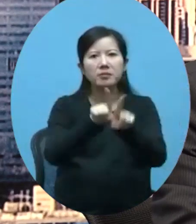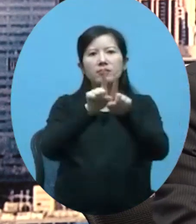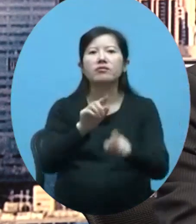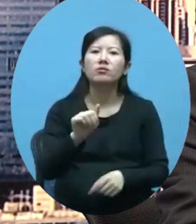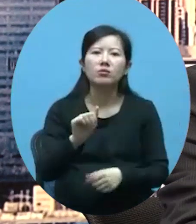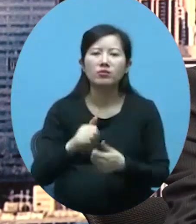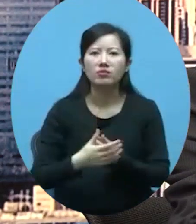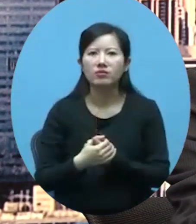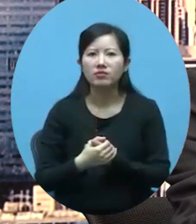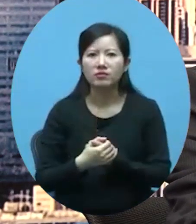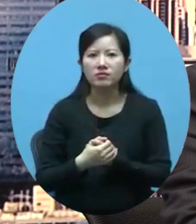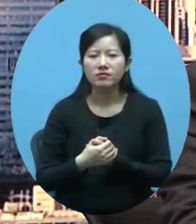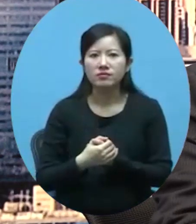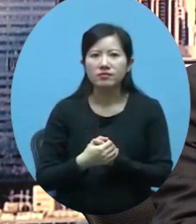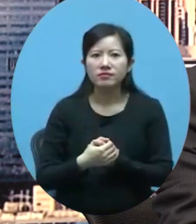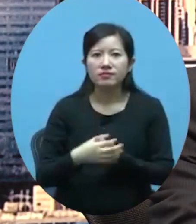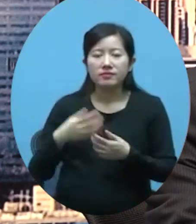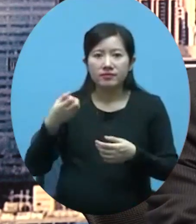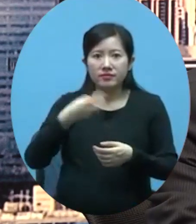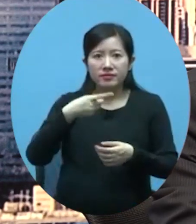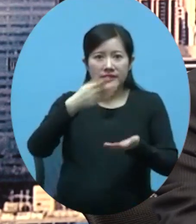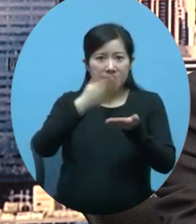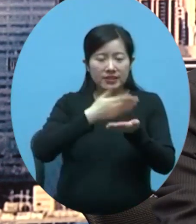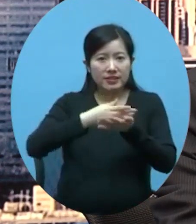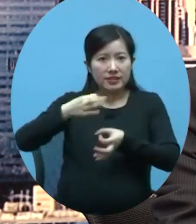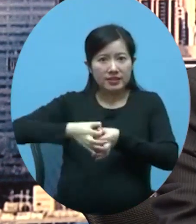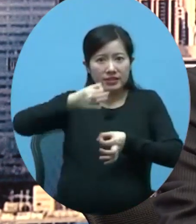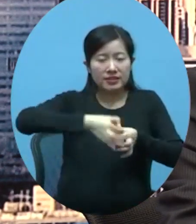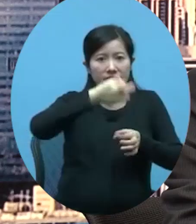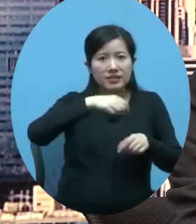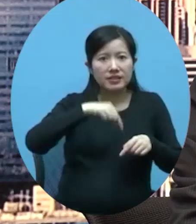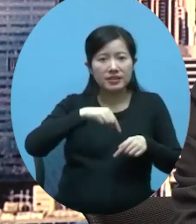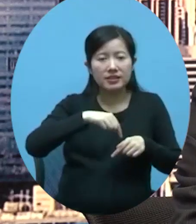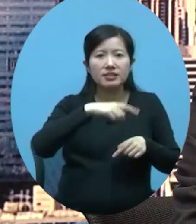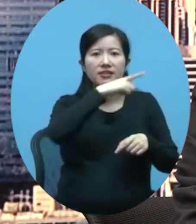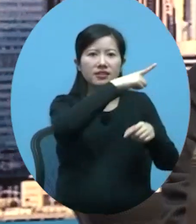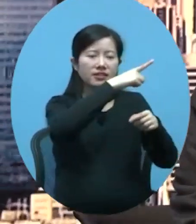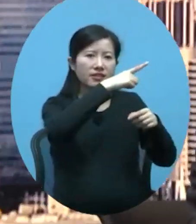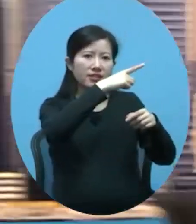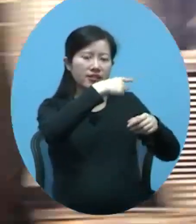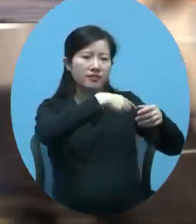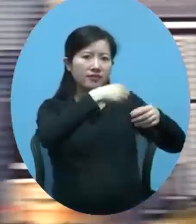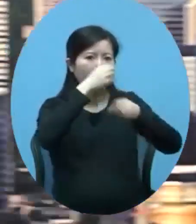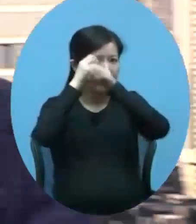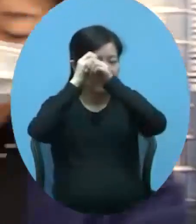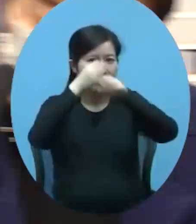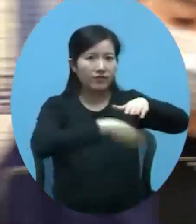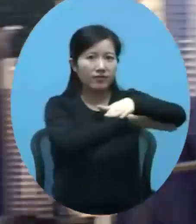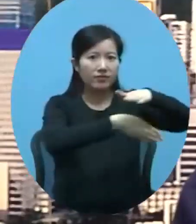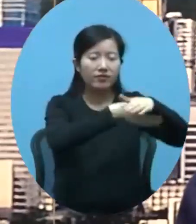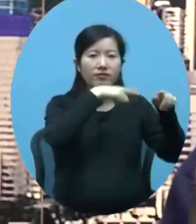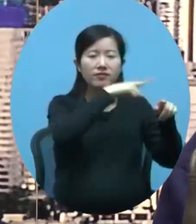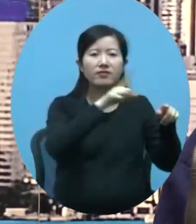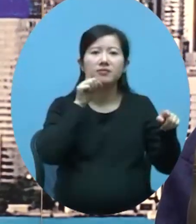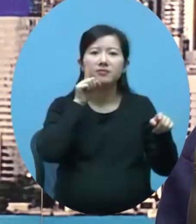張醫生關於試劑那裏我知道我們的化驗所是可以就是有足夠一個星